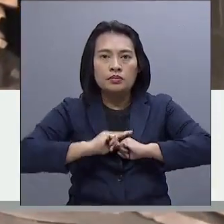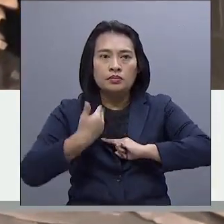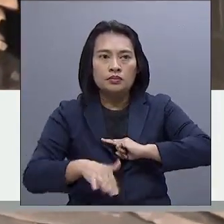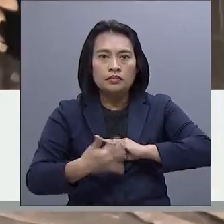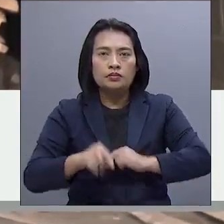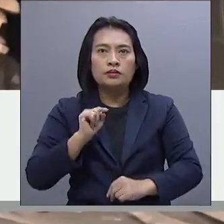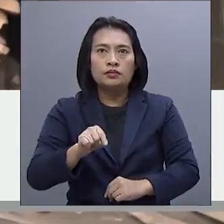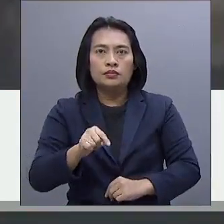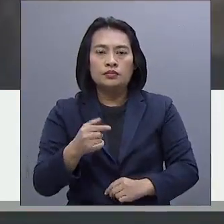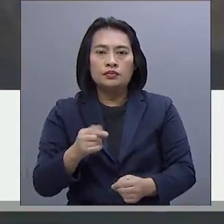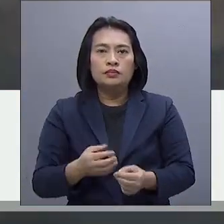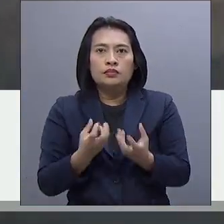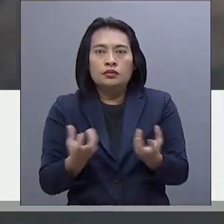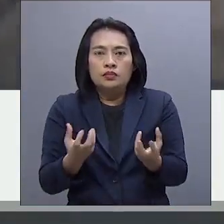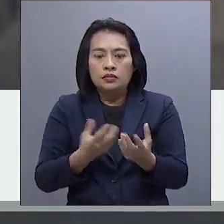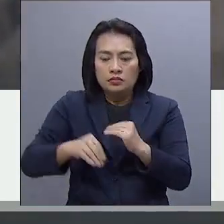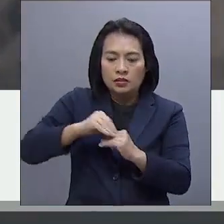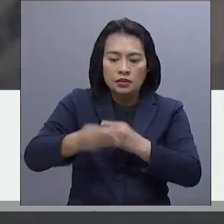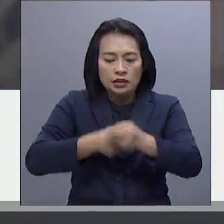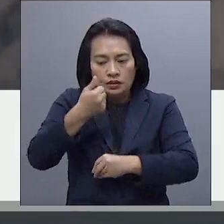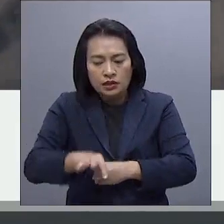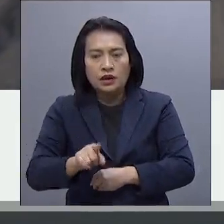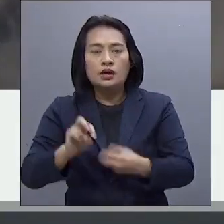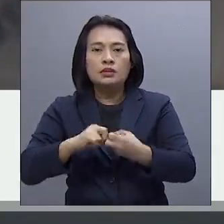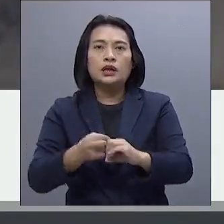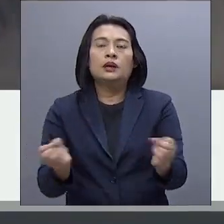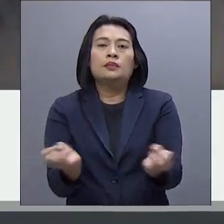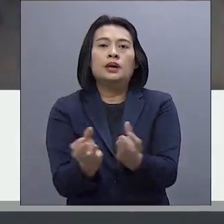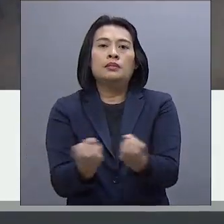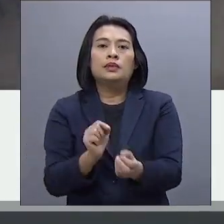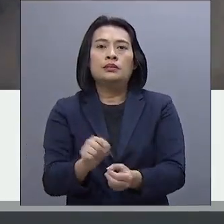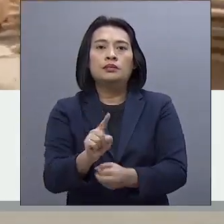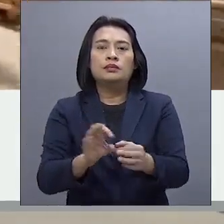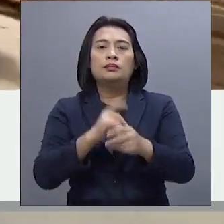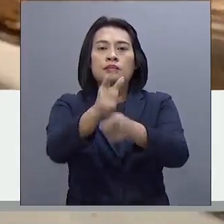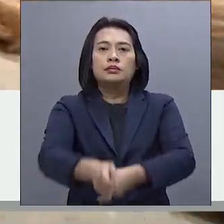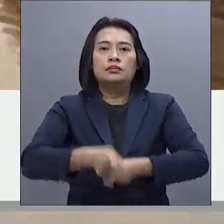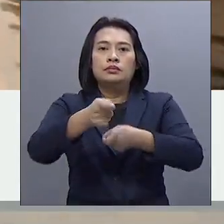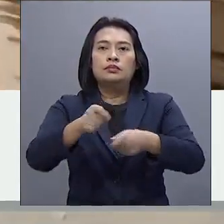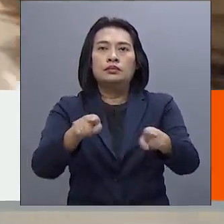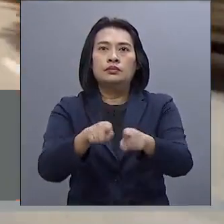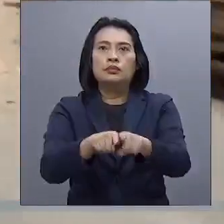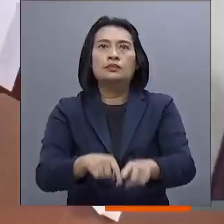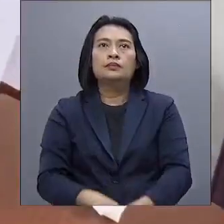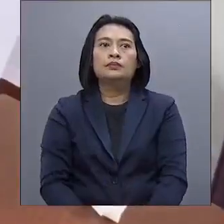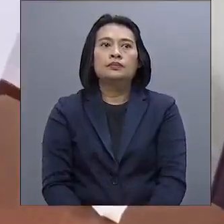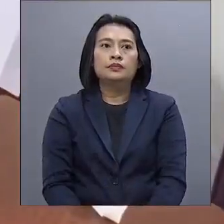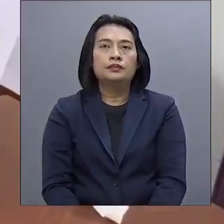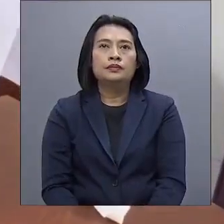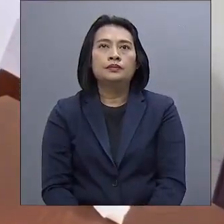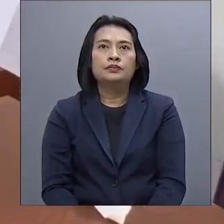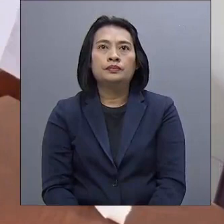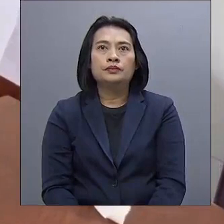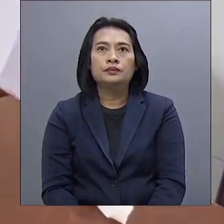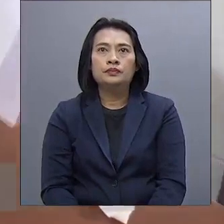าไปขึ้นราคาสินค้าไม่ได้ผลกระทบมันจะตกไปที่เกษตรกรด้วยค่ะ คนที่เดือดร้อนต่อไปก็คือชาวส